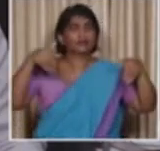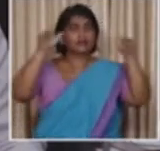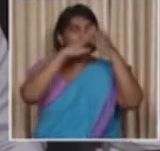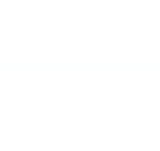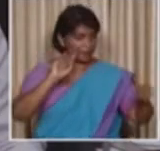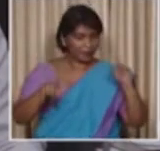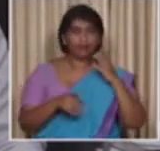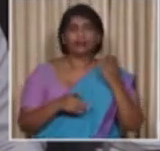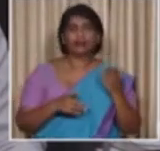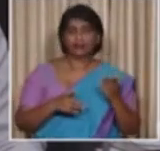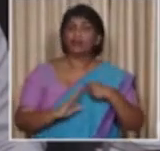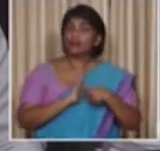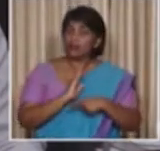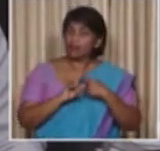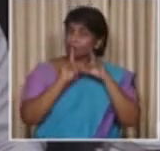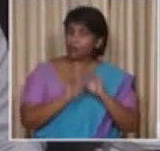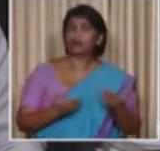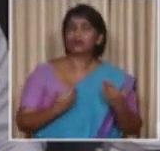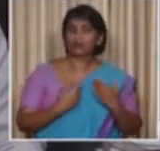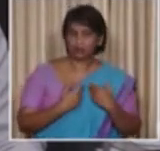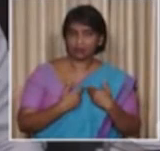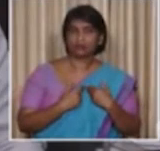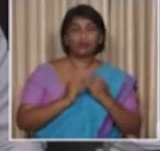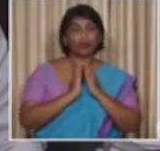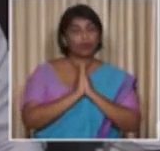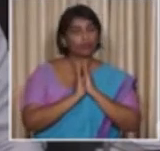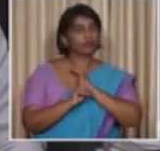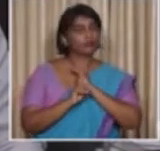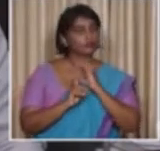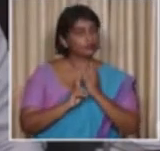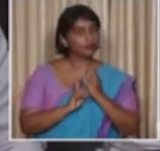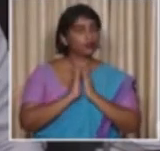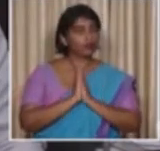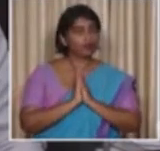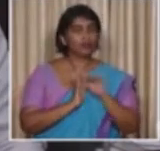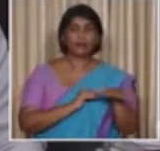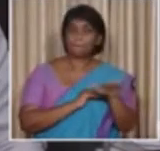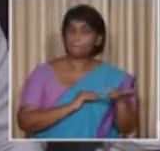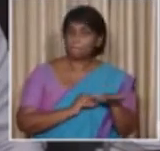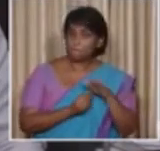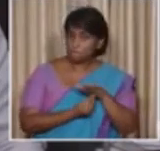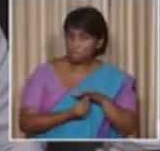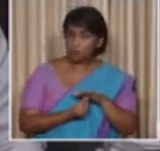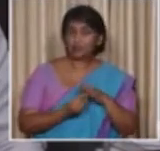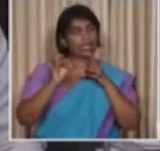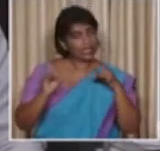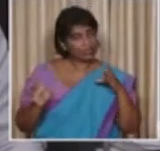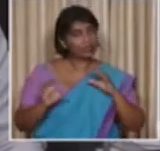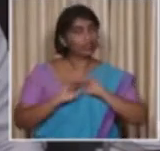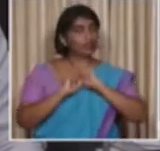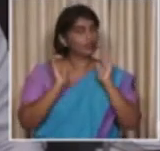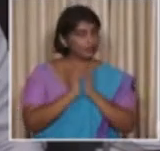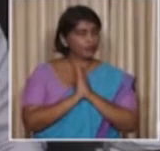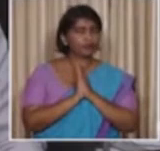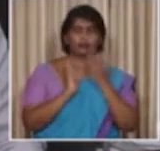කොත්නේ පේන්නේ කියලා. ඉතින් මේ රට එහෙම රටක්. ඒක නිසා මේ රටේ බෞද්ධ සංස්කෘතිය, මේ රටේ බෞද්ධ පසුබිම, මේ රටේ ඉතිහාසය, මේ